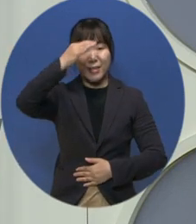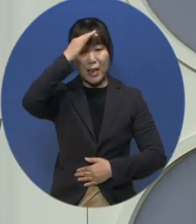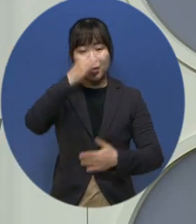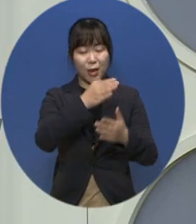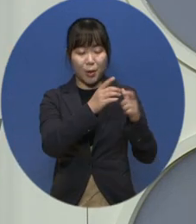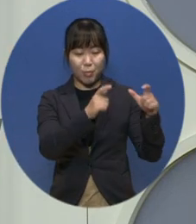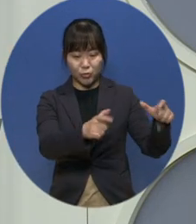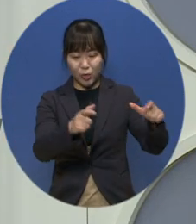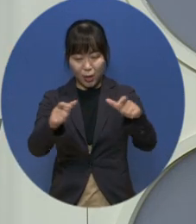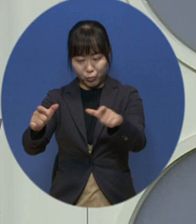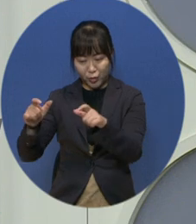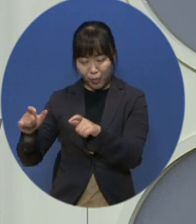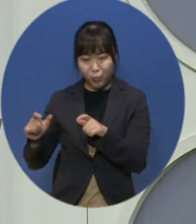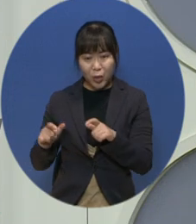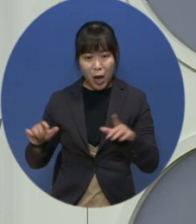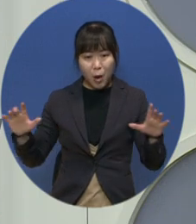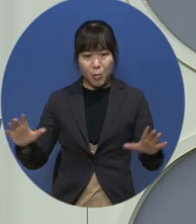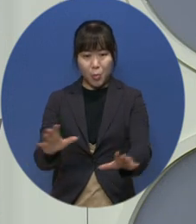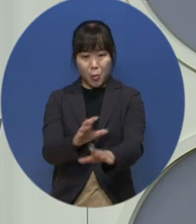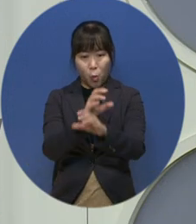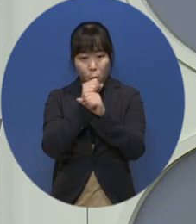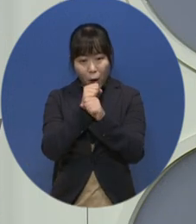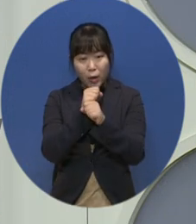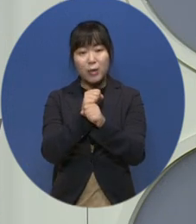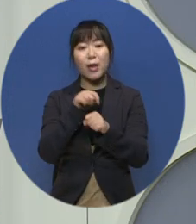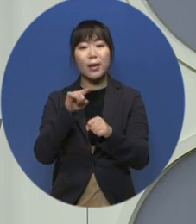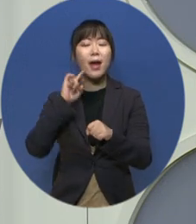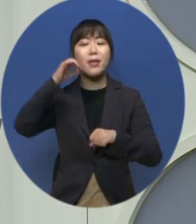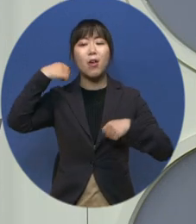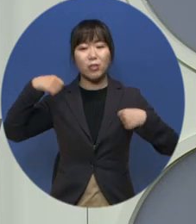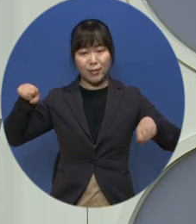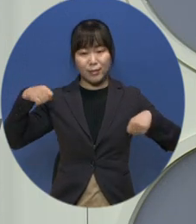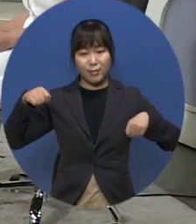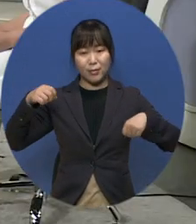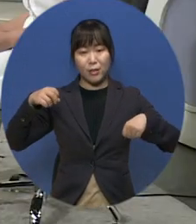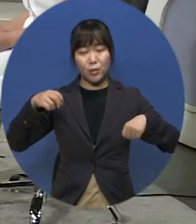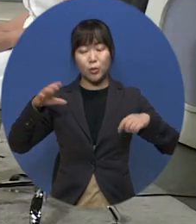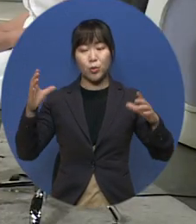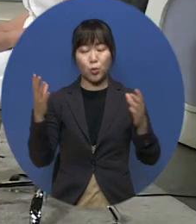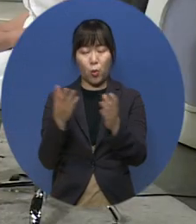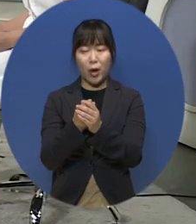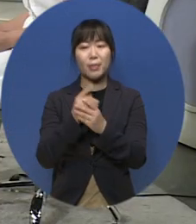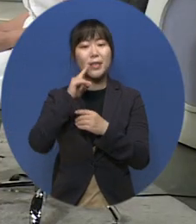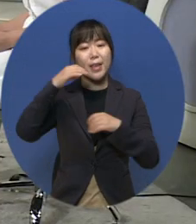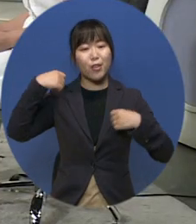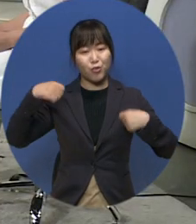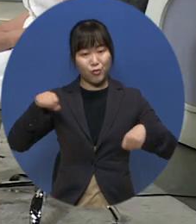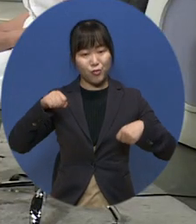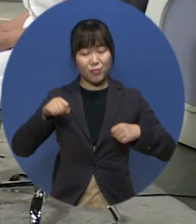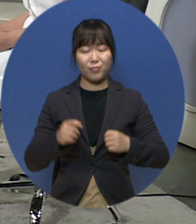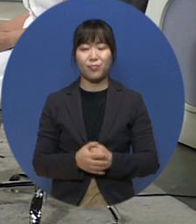장르가 모여서 하는 총체적인 예술 행위인데 종합예술이죠. 네, 종합예술이죠. 말 그대로.